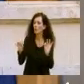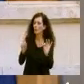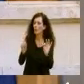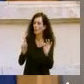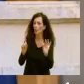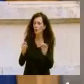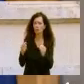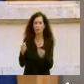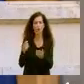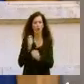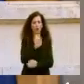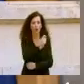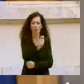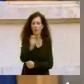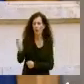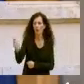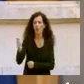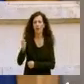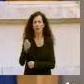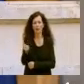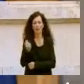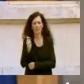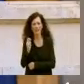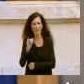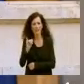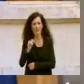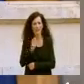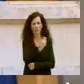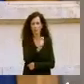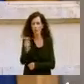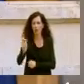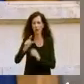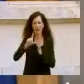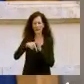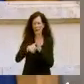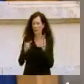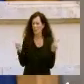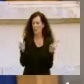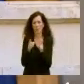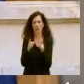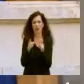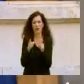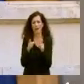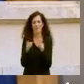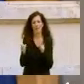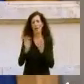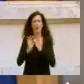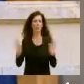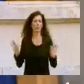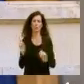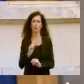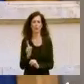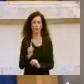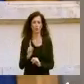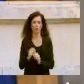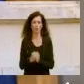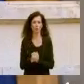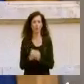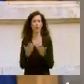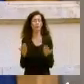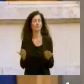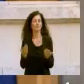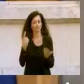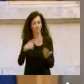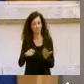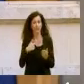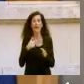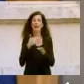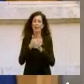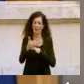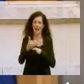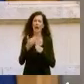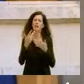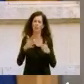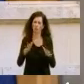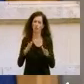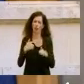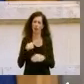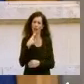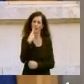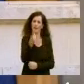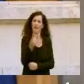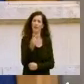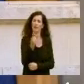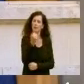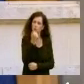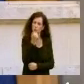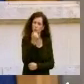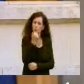così generalizzate in così poco tempo di questi ritardi ho chiesto già scusa e stiamo lavorando